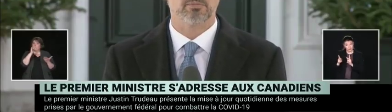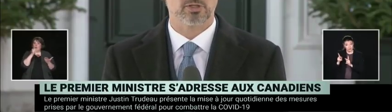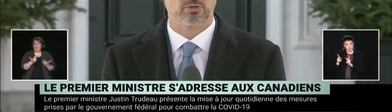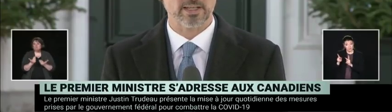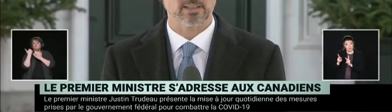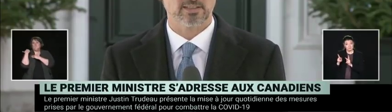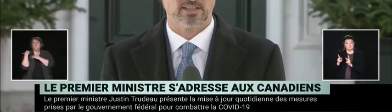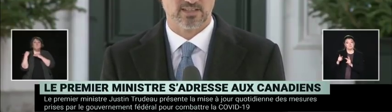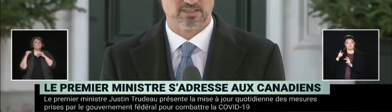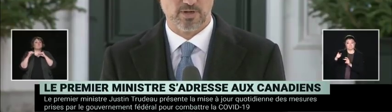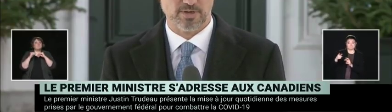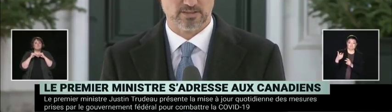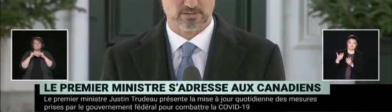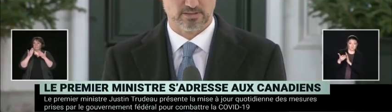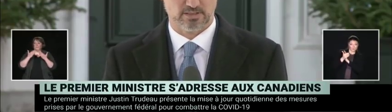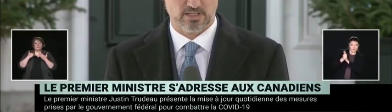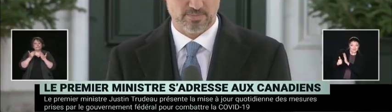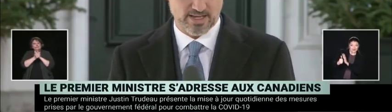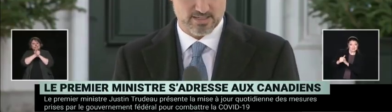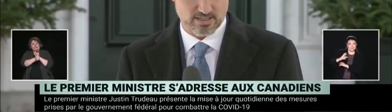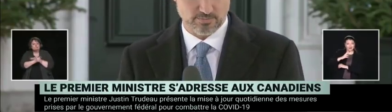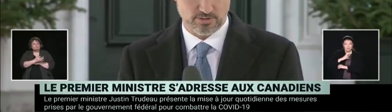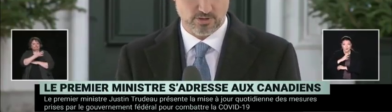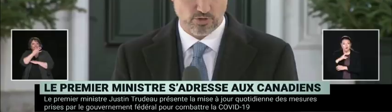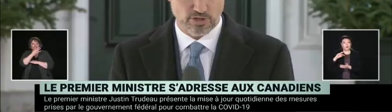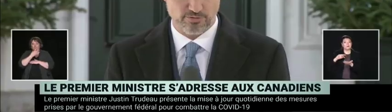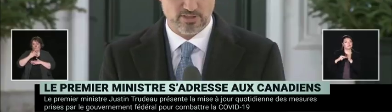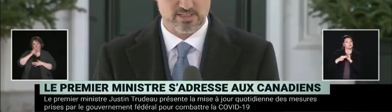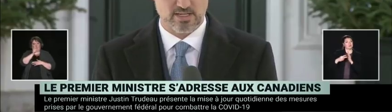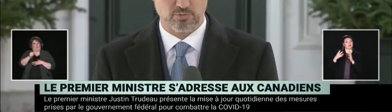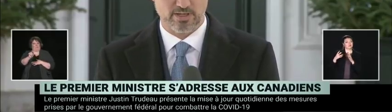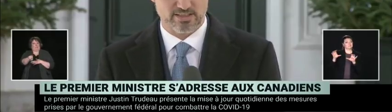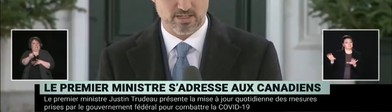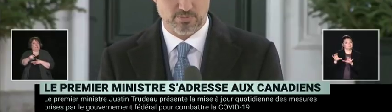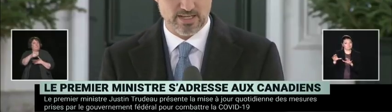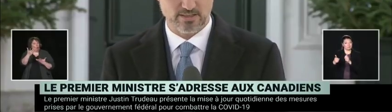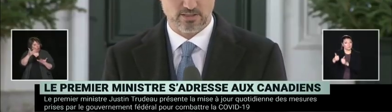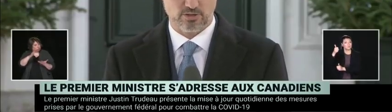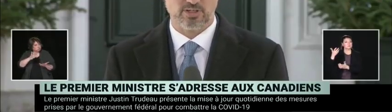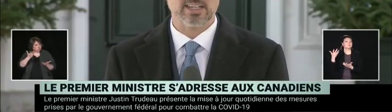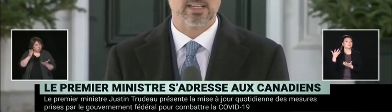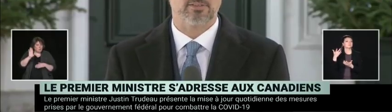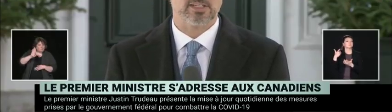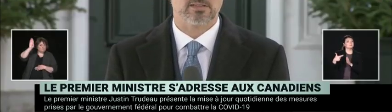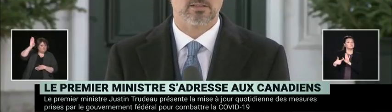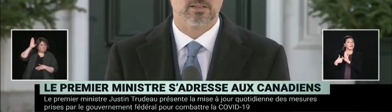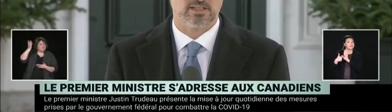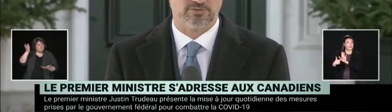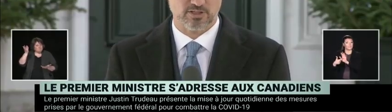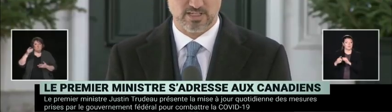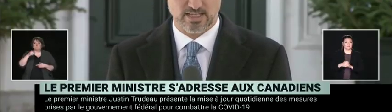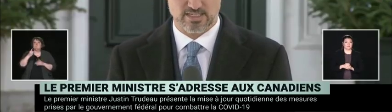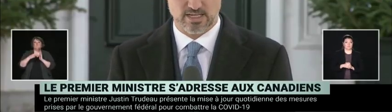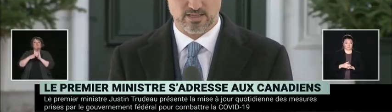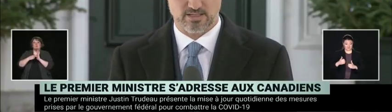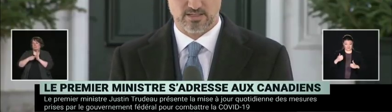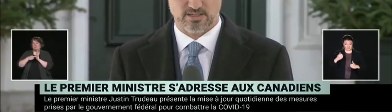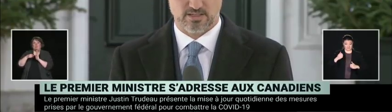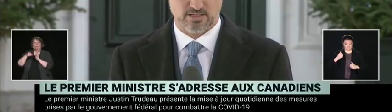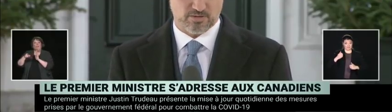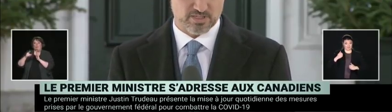dont on a besoin en ce moment. Par exemple, on offre des emplois à temps plein aux réservistes des forces